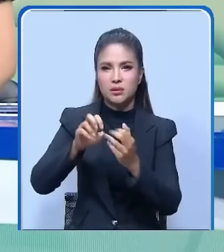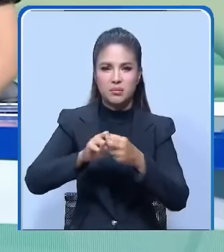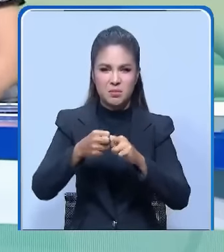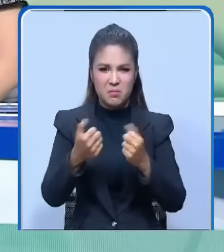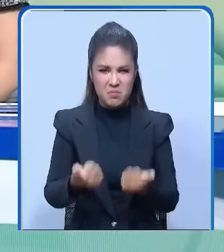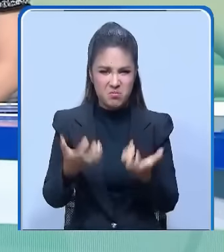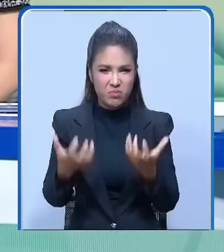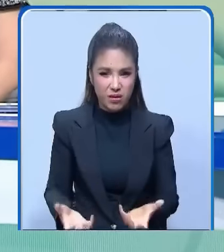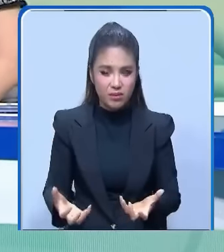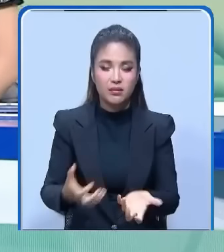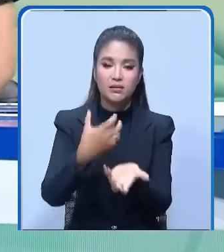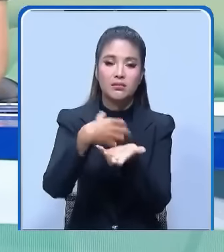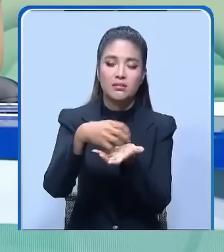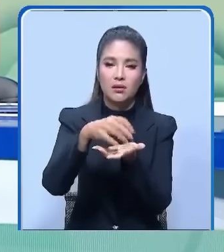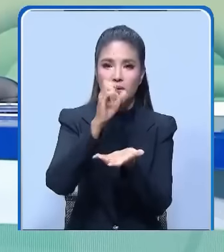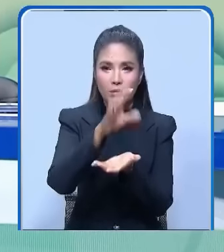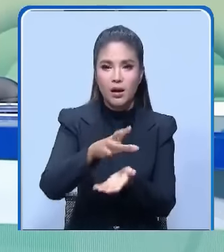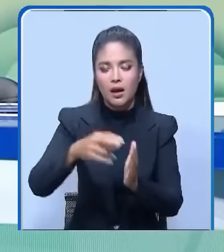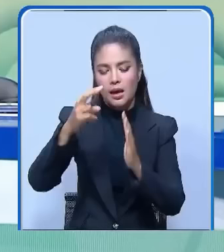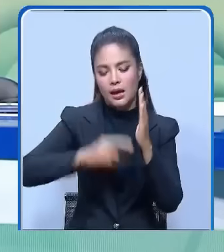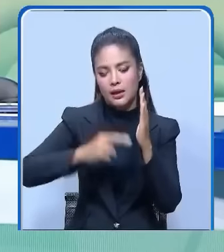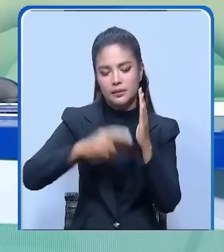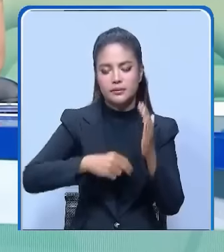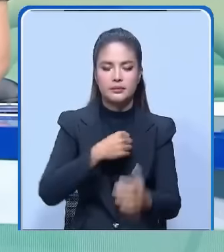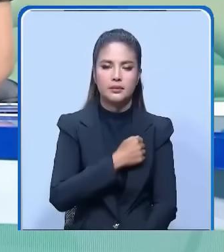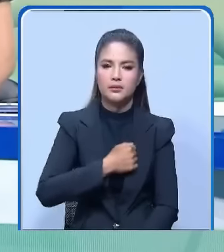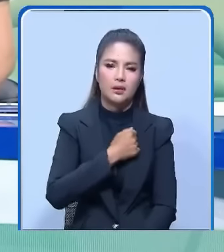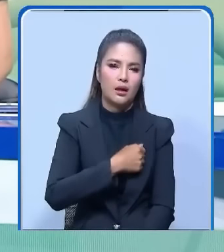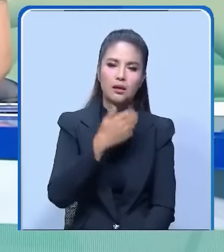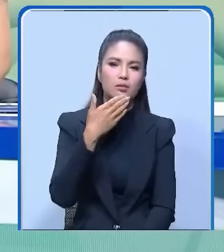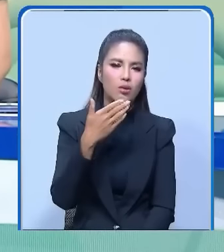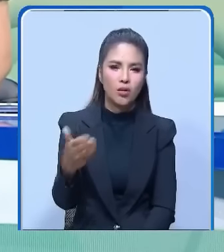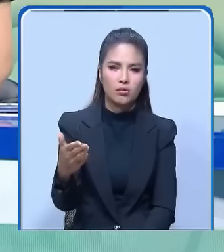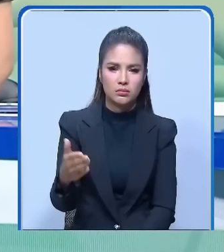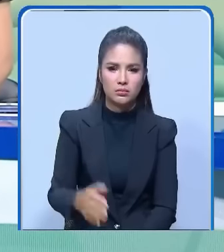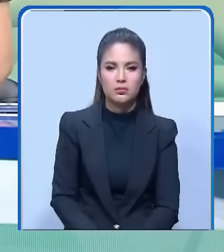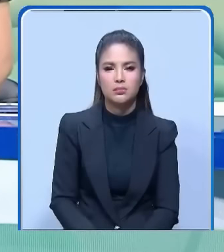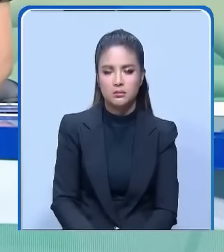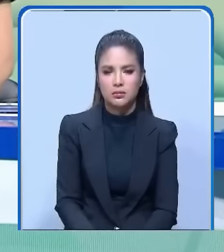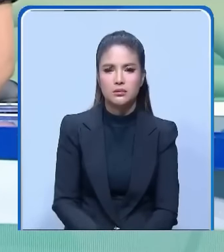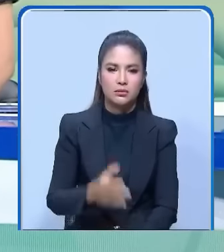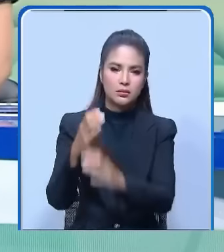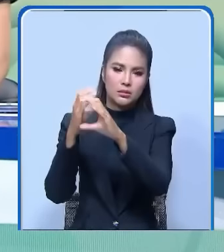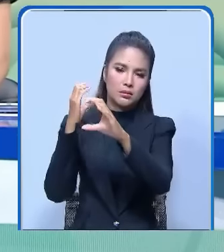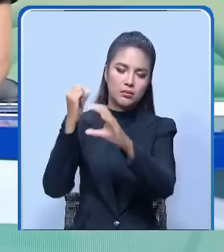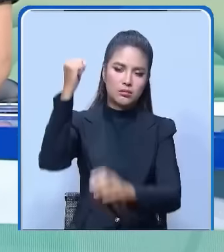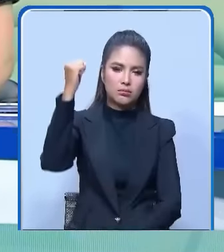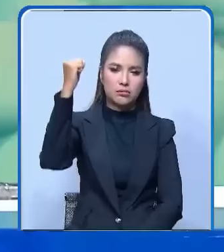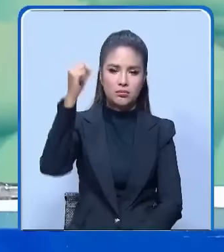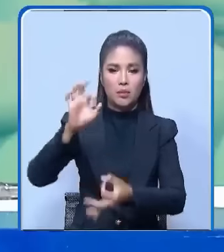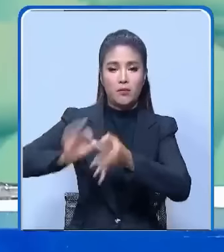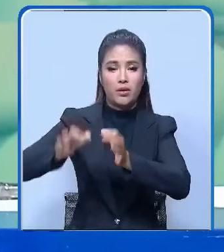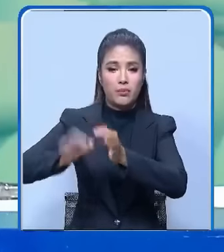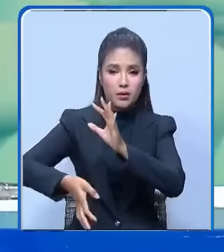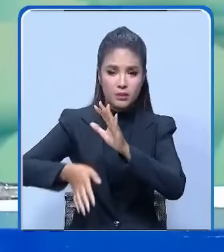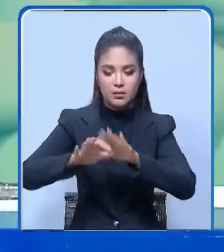อีกเรื่องนึงที่บอกเลยว่าอ่านข่าวกี่ครั้งก็สะเทือนใจเสมอก็คือกรณีที่เกิดเพลิงไหม้รถบัสนะคะของน้องๆนักเรียนทำให้มี